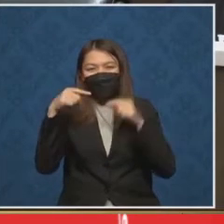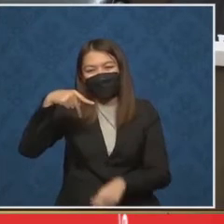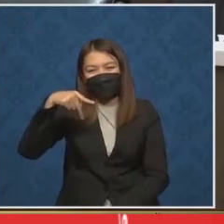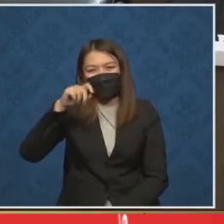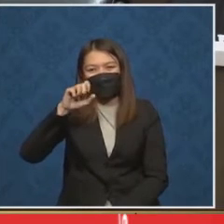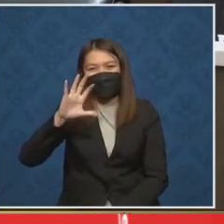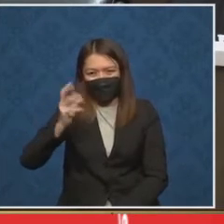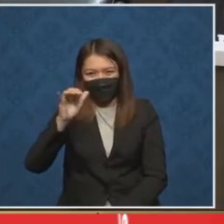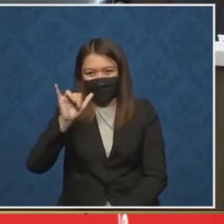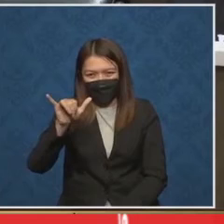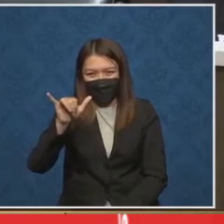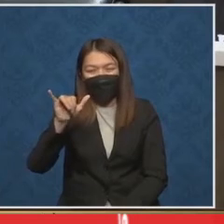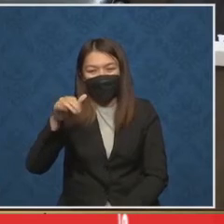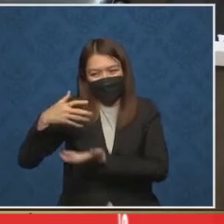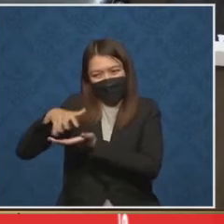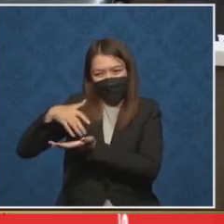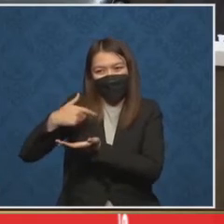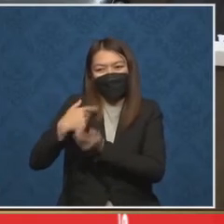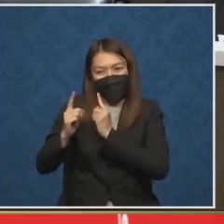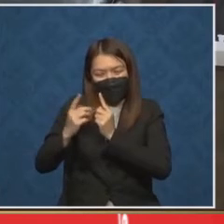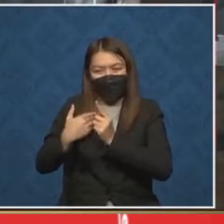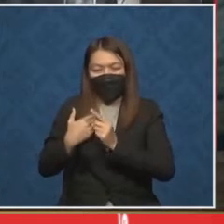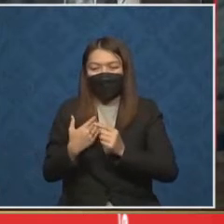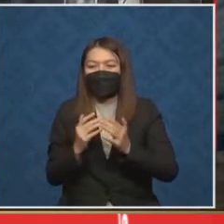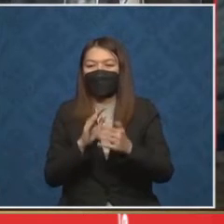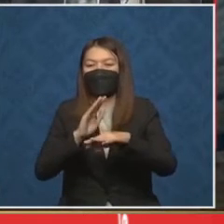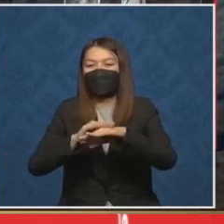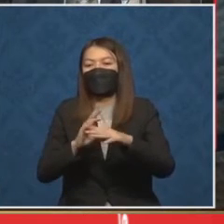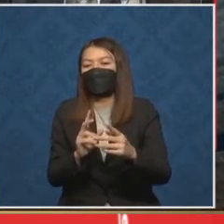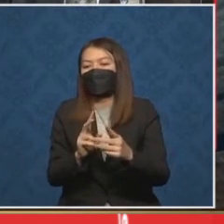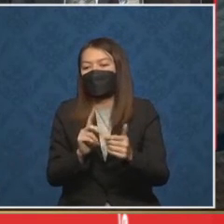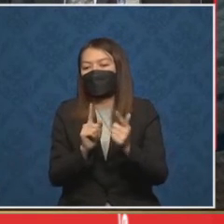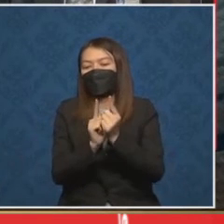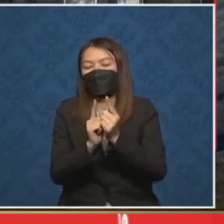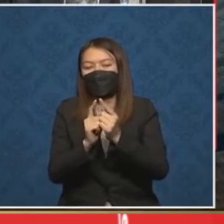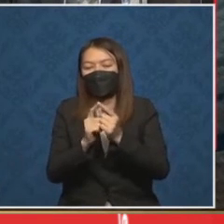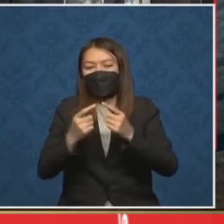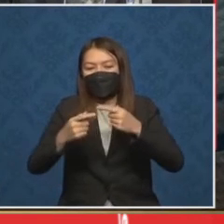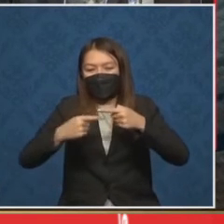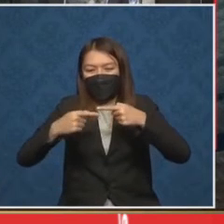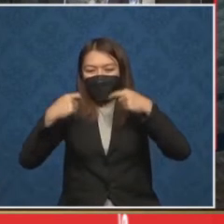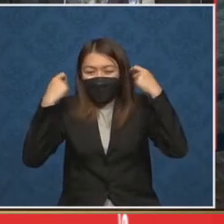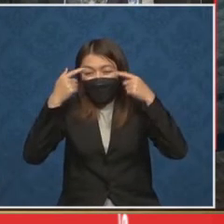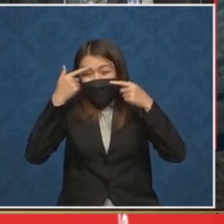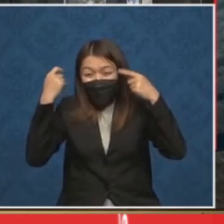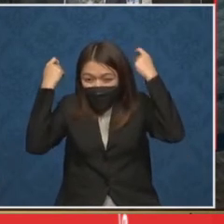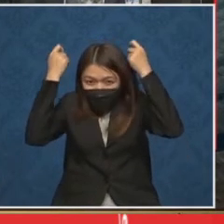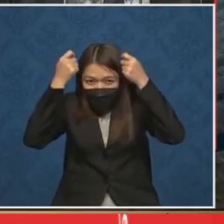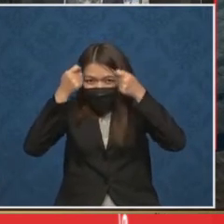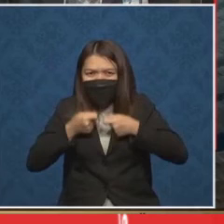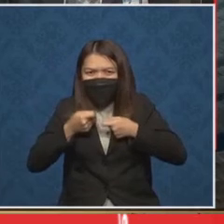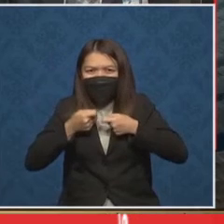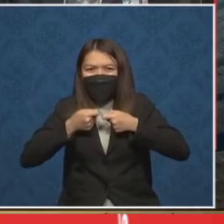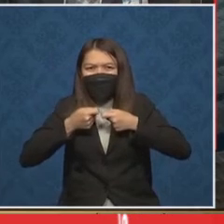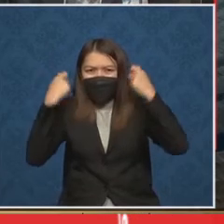มฟังกับท่านพิชัยในฤทธพันธ์เนี่ยเรียกไปทีไรเวลาเอาขึ้นรถเอาถุงดำครอบนะครับทุกครั้งที่ผมดำคร